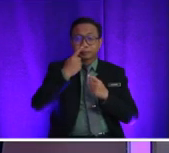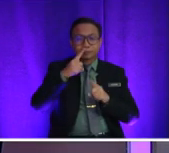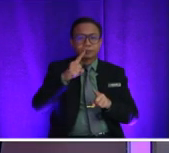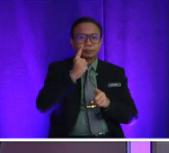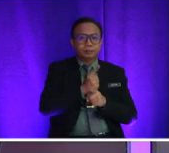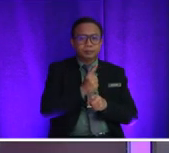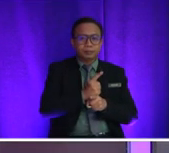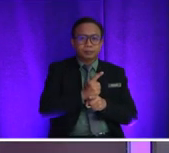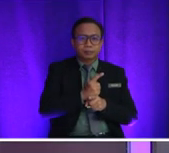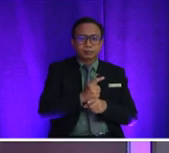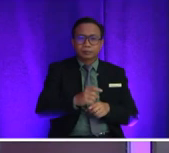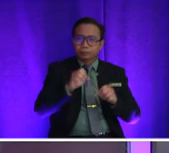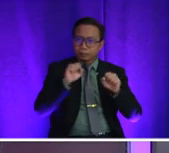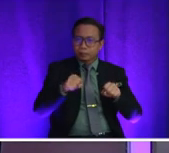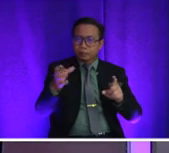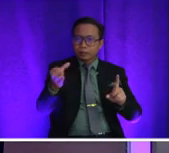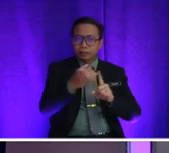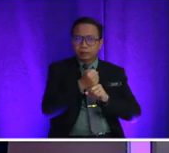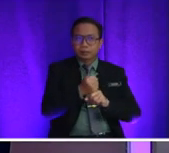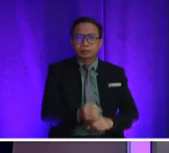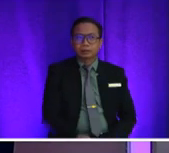ini Insya Allah akan dapat